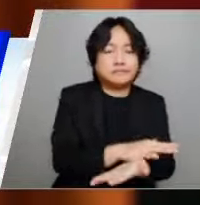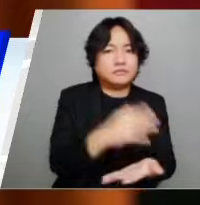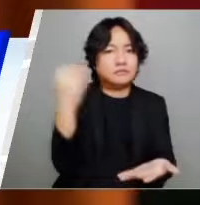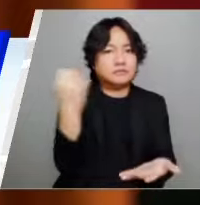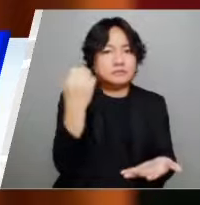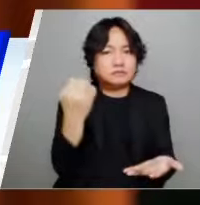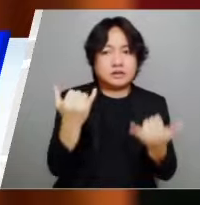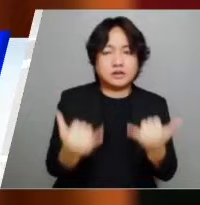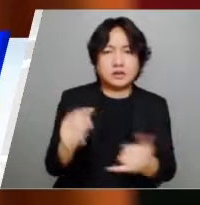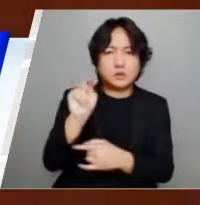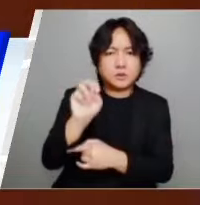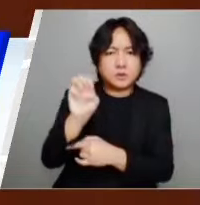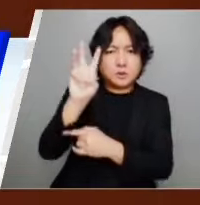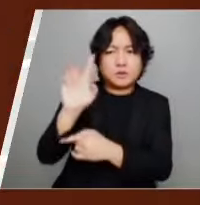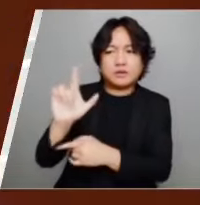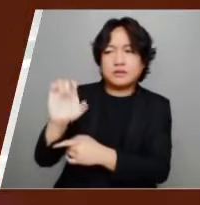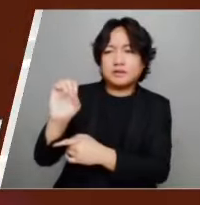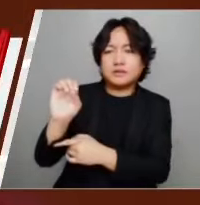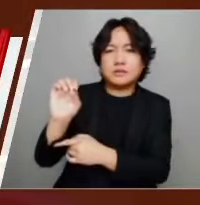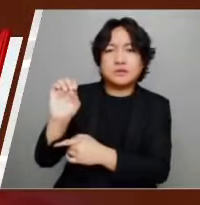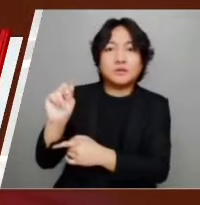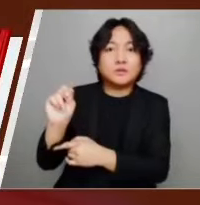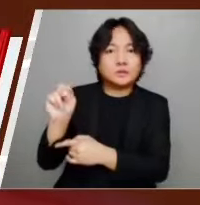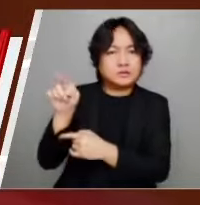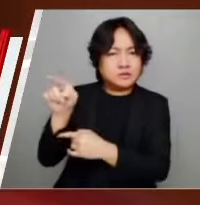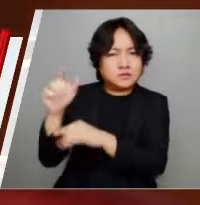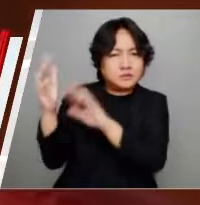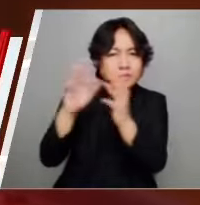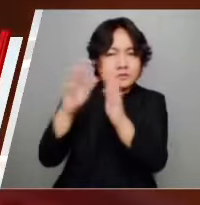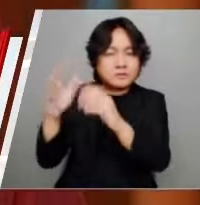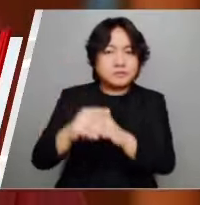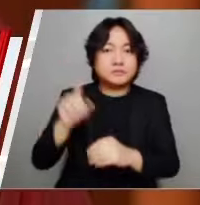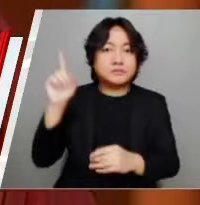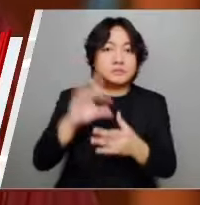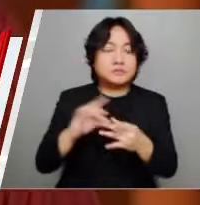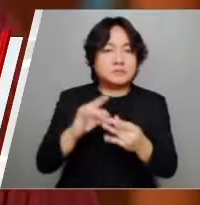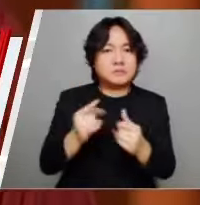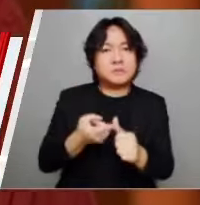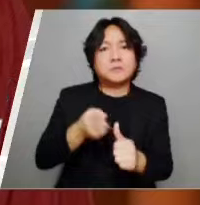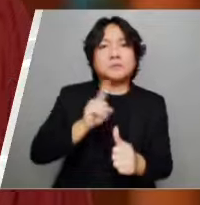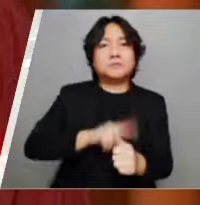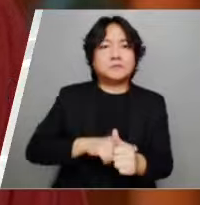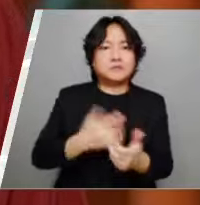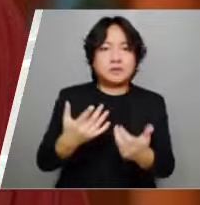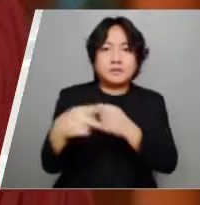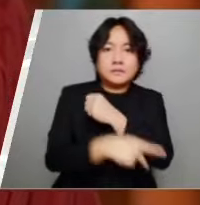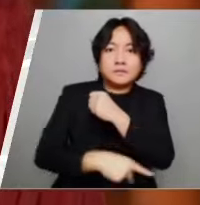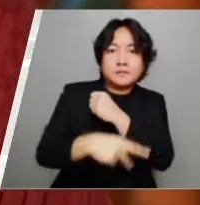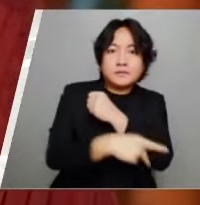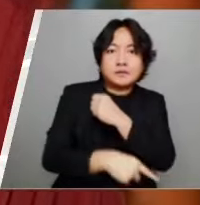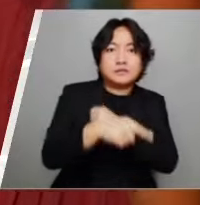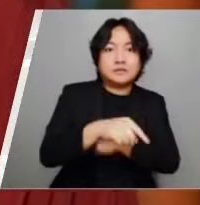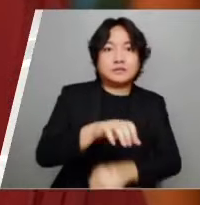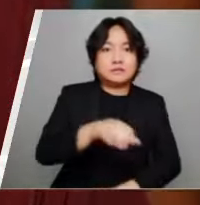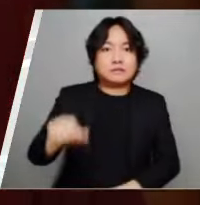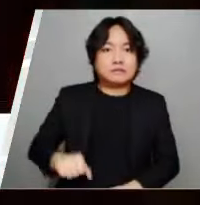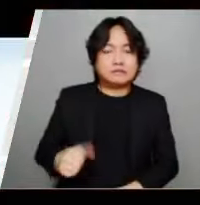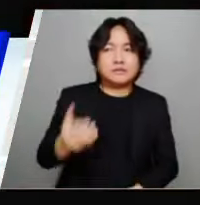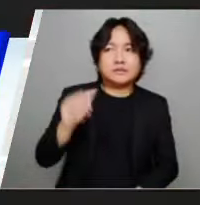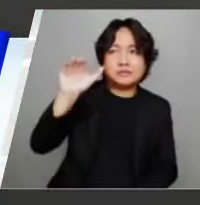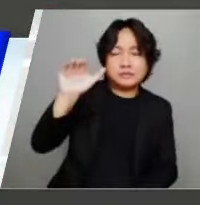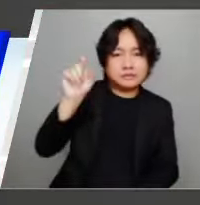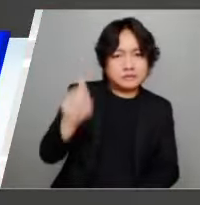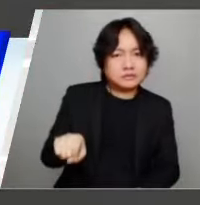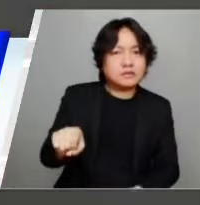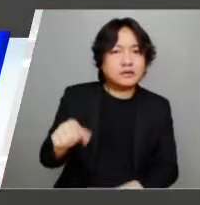National DRRM Council. This will be the first time for the province of Cagayan na manghingi ng augmentation for the quick response fund.